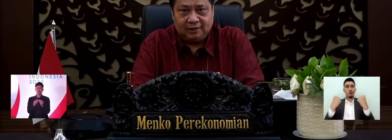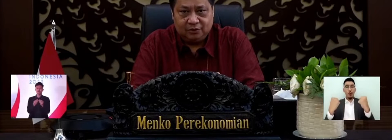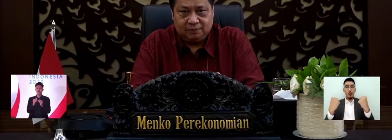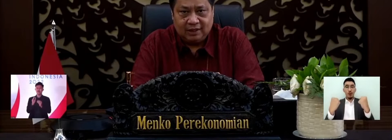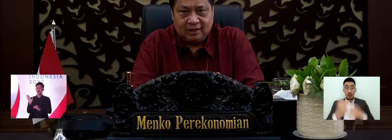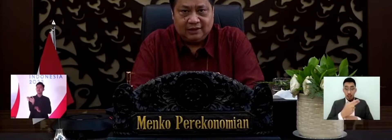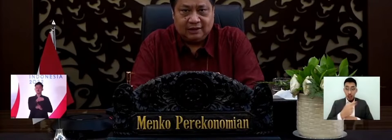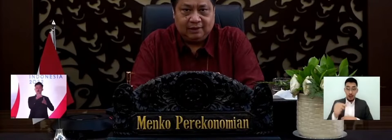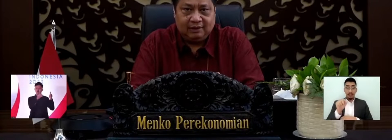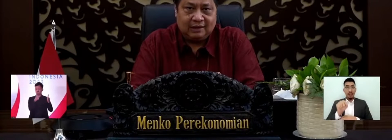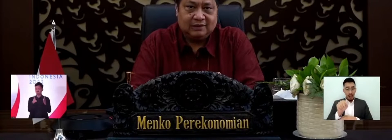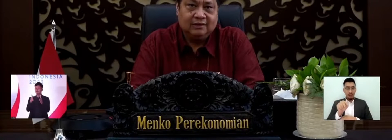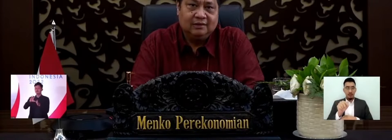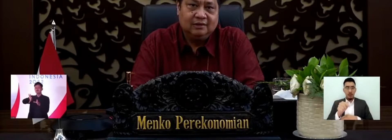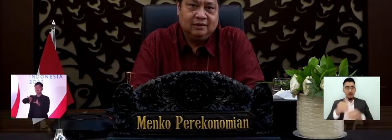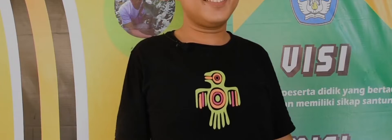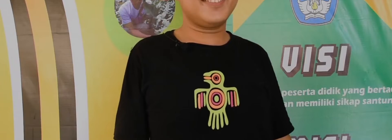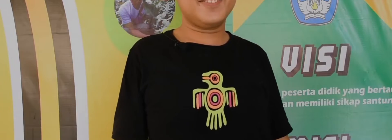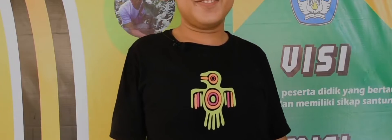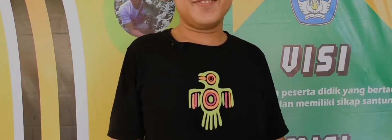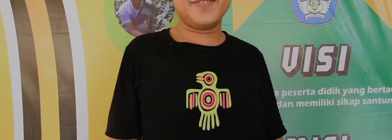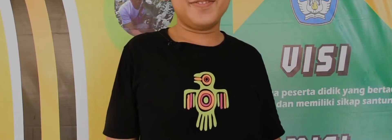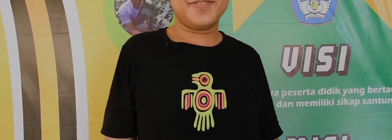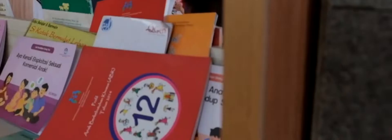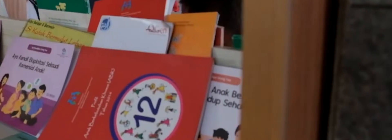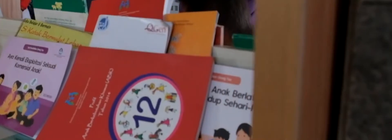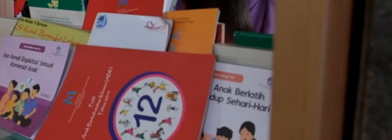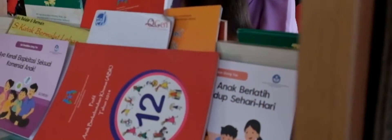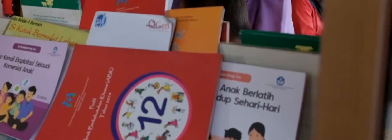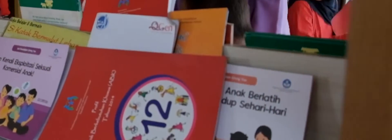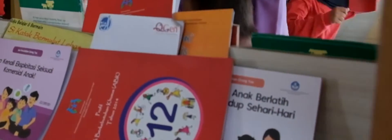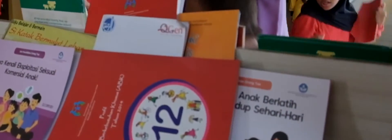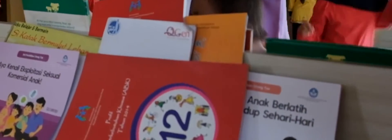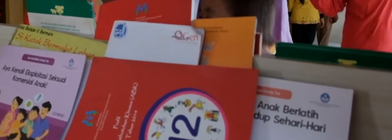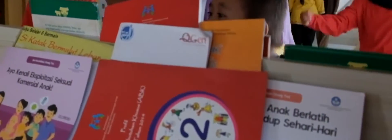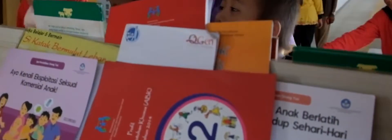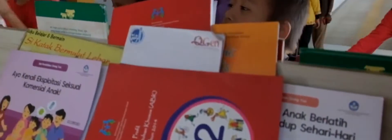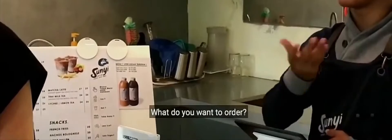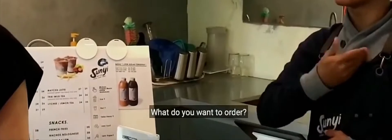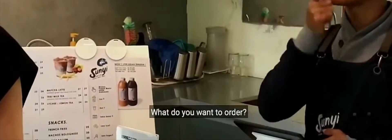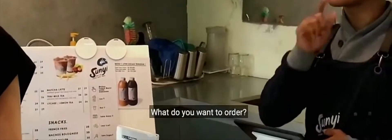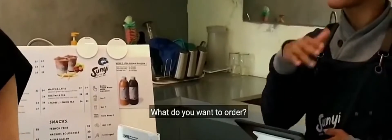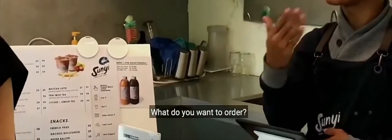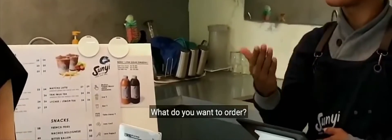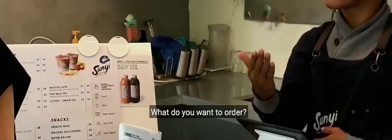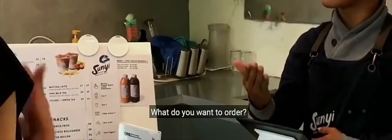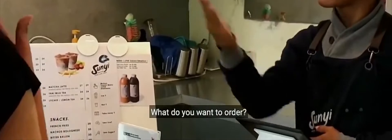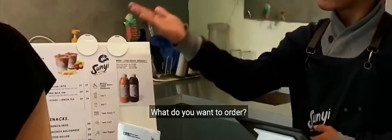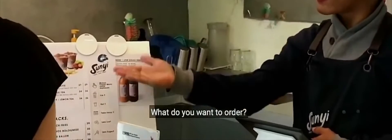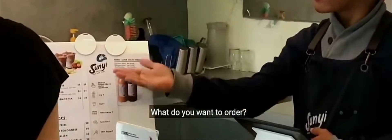pihak, termasuk penyandang disabilitas, karena mempunyai hak kesetaraan mulai dari akses pendidikan, akses